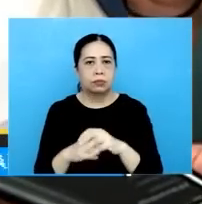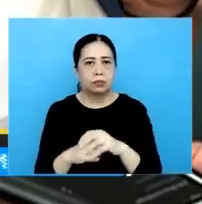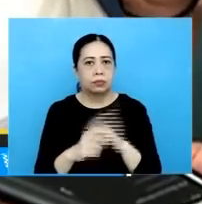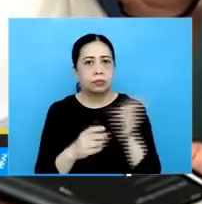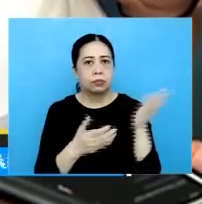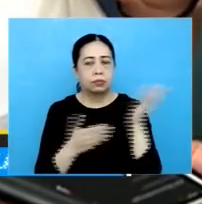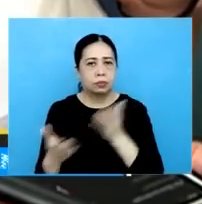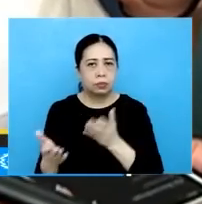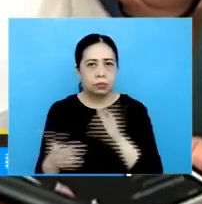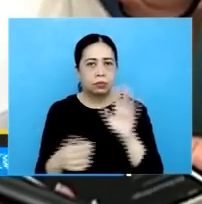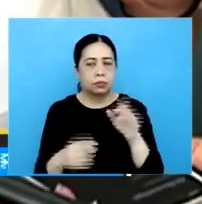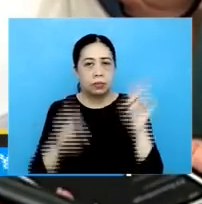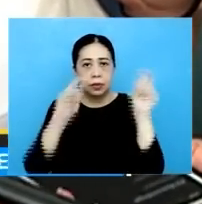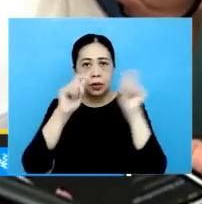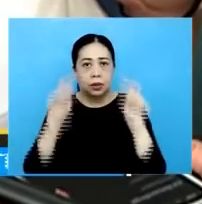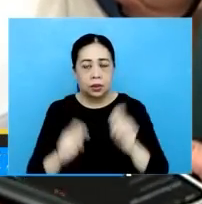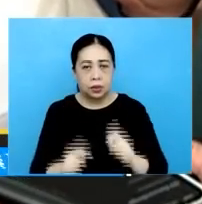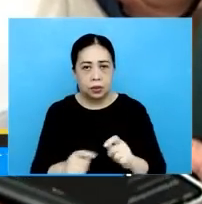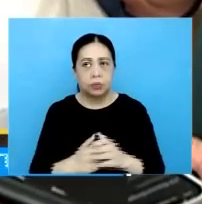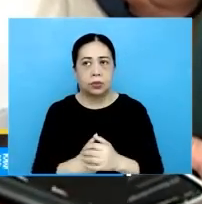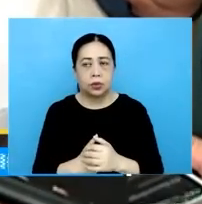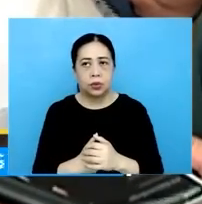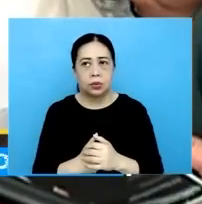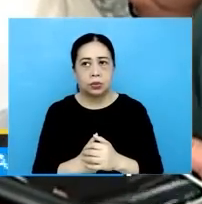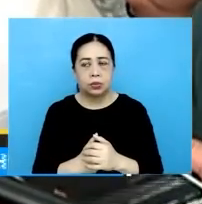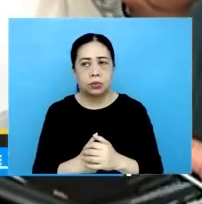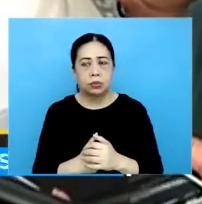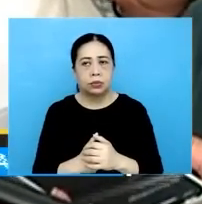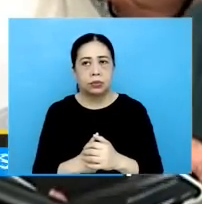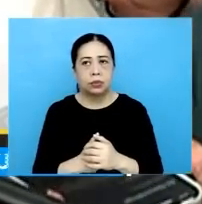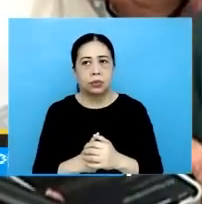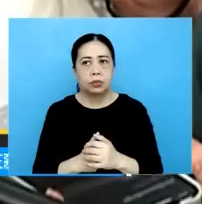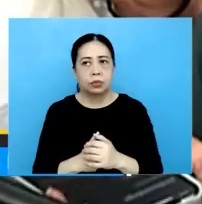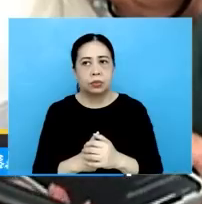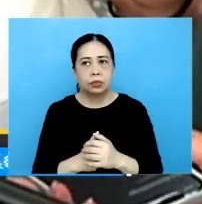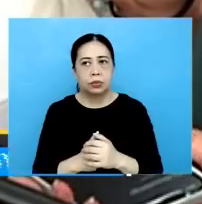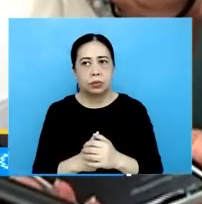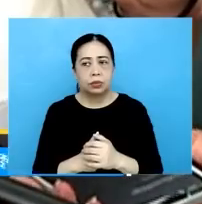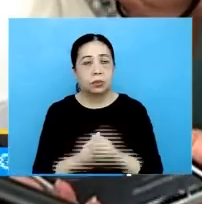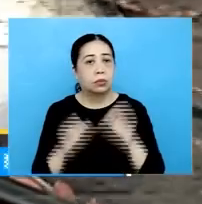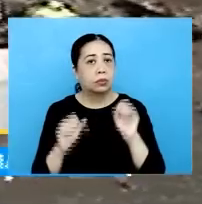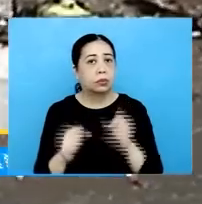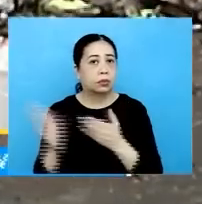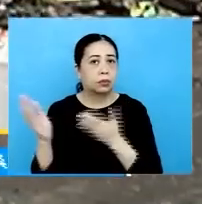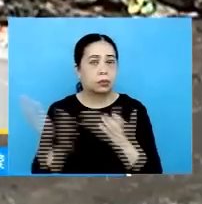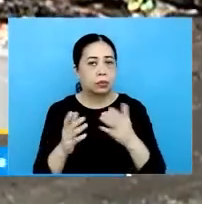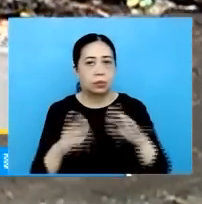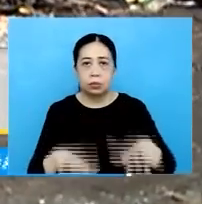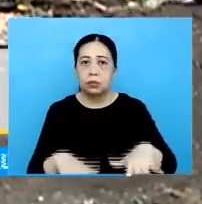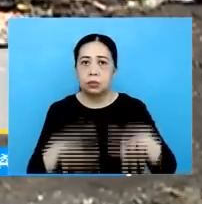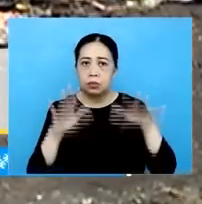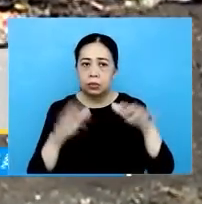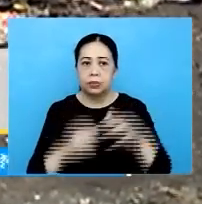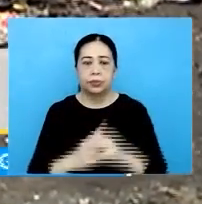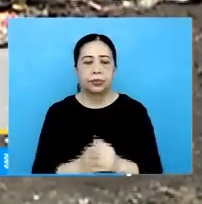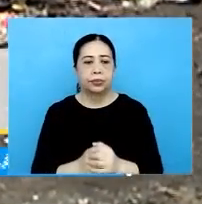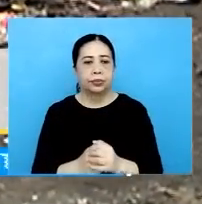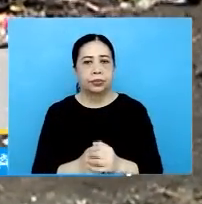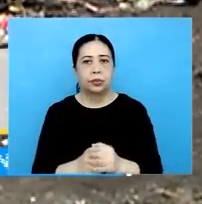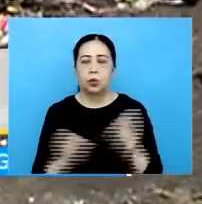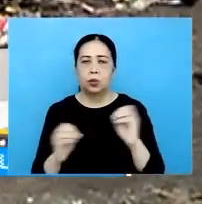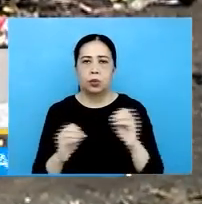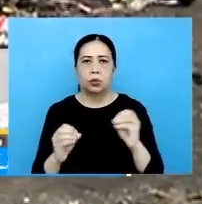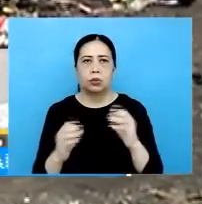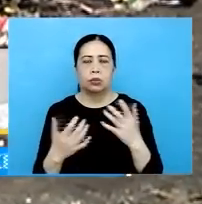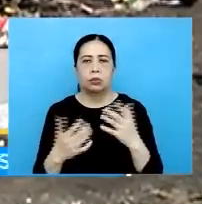itong bagyo na ito, ay pwede po magdulot ng pagbaha. Wala na rin patid